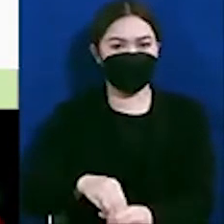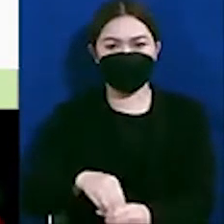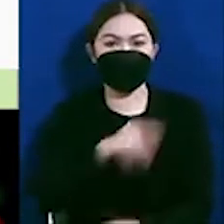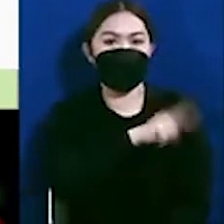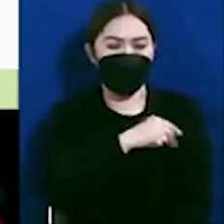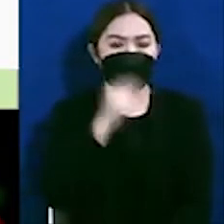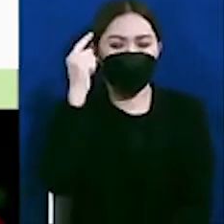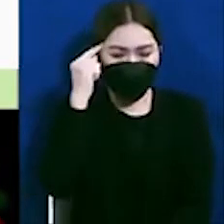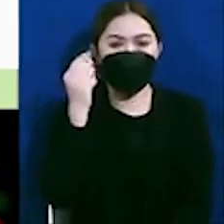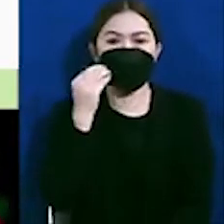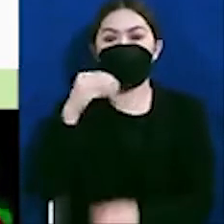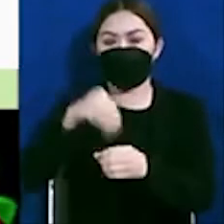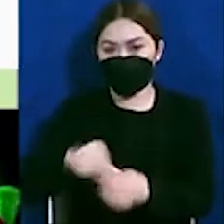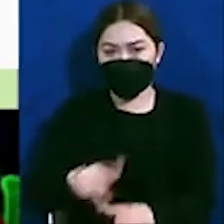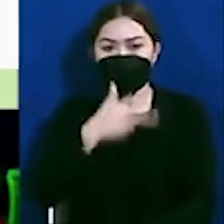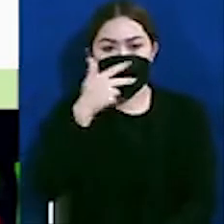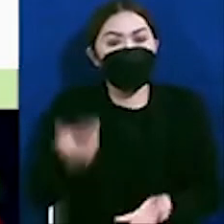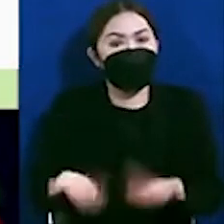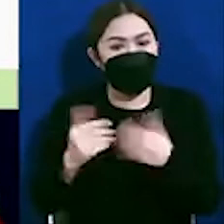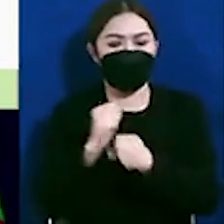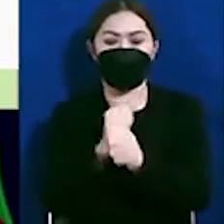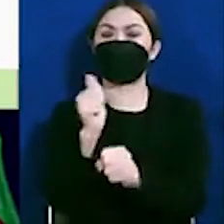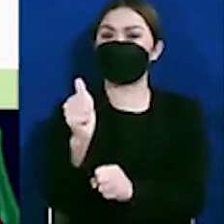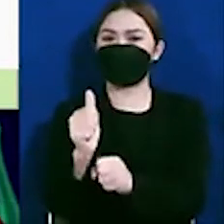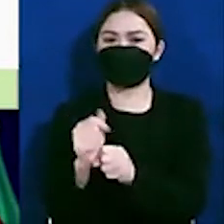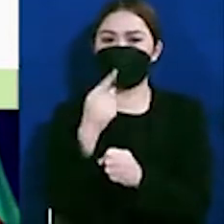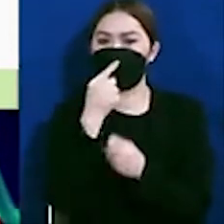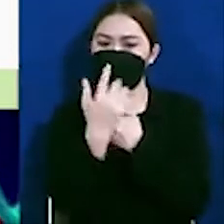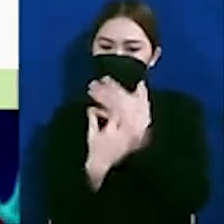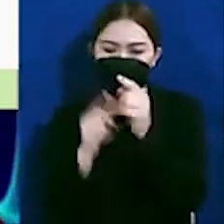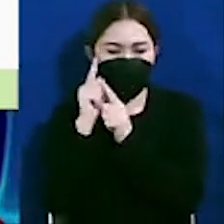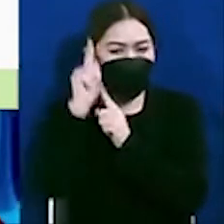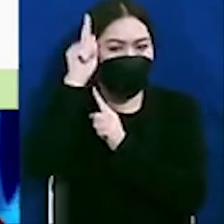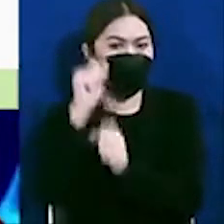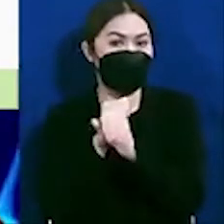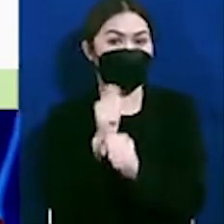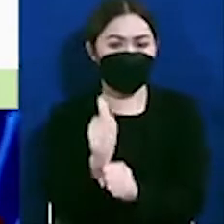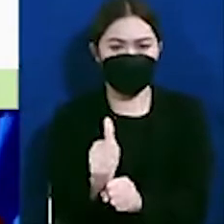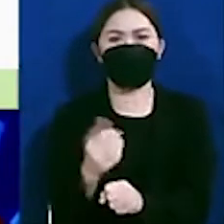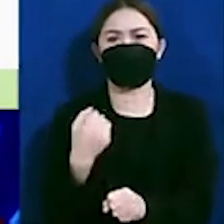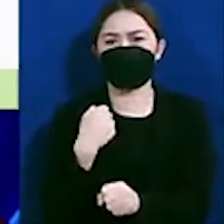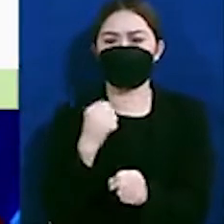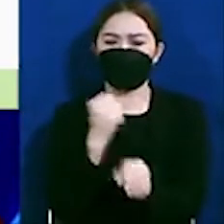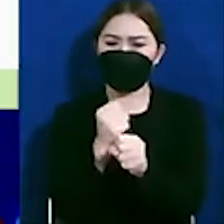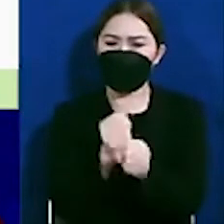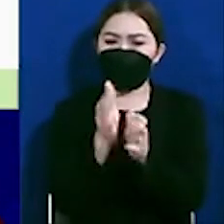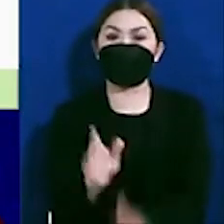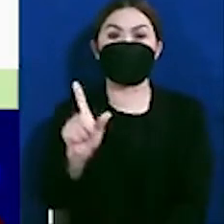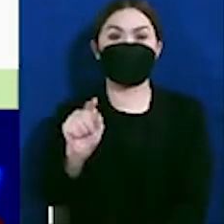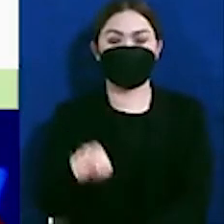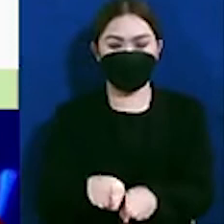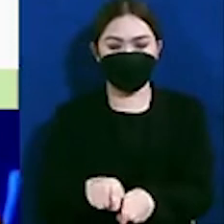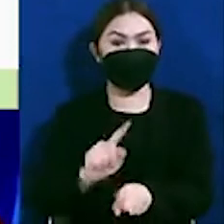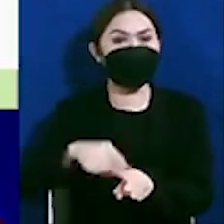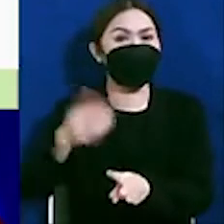ได้ไม่มีปัญหาแม่เป็นเบาหวานควบคุมได้ดีนะครับเป็นความดันควบคุมได้ดีที่ราชวิธีทำไปกับ 20รายในช่วงเดือน